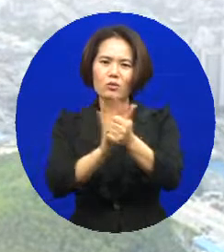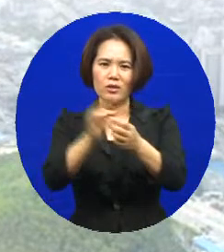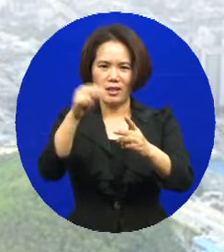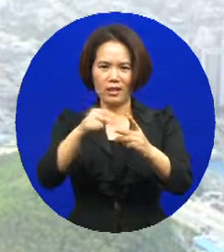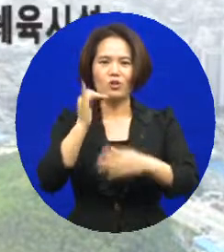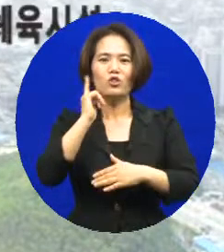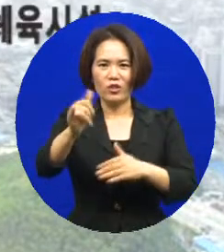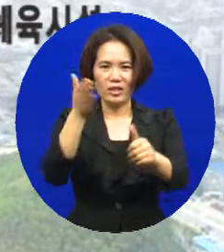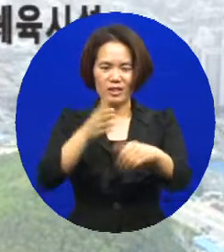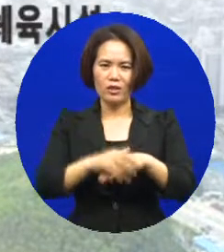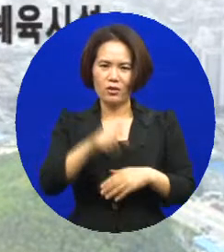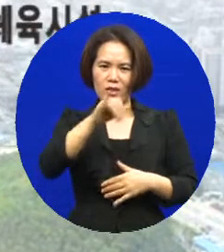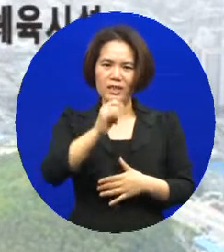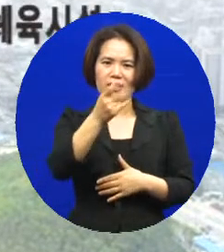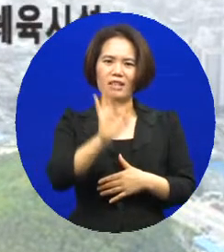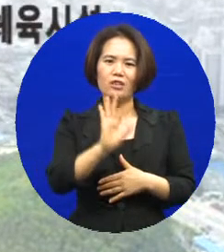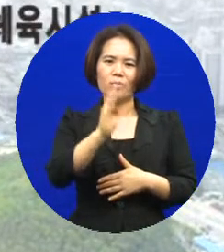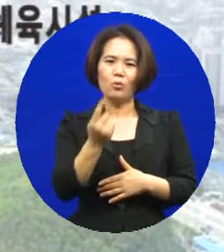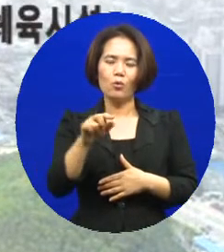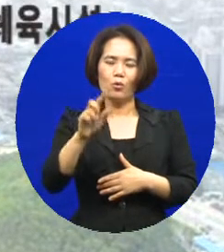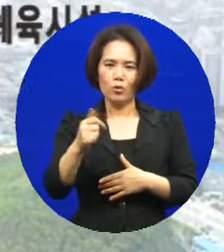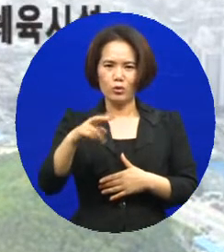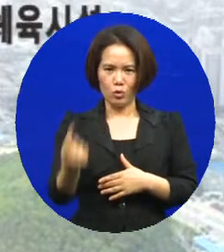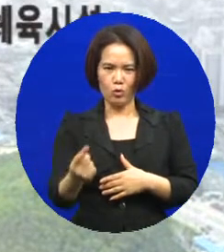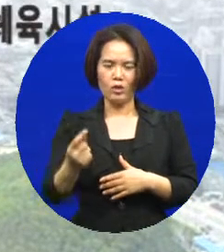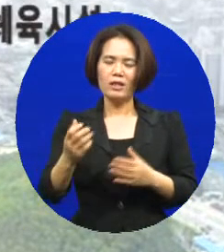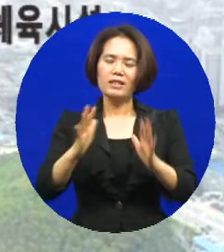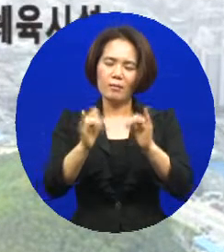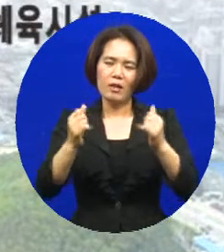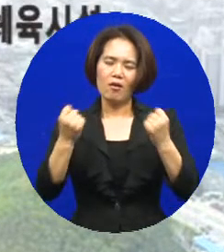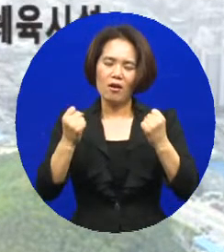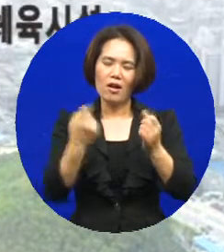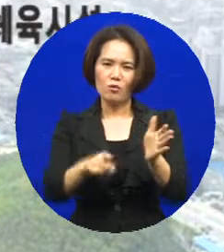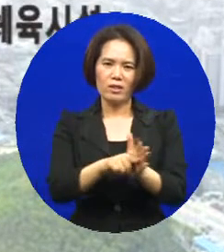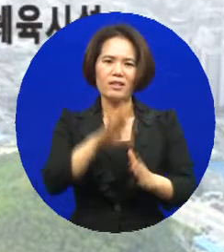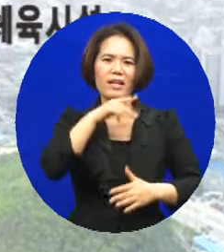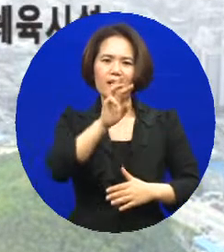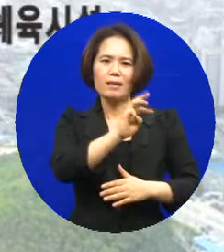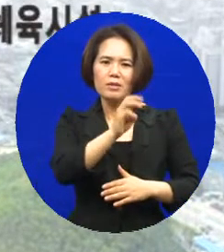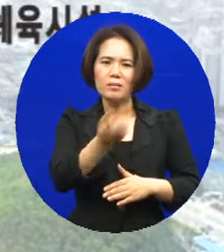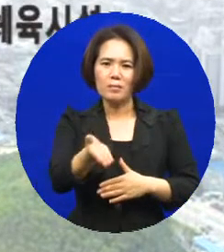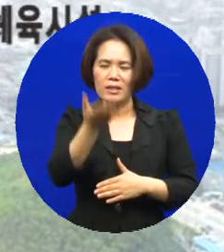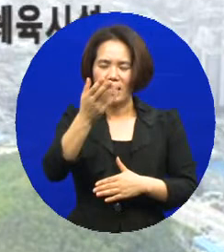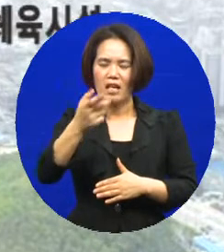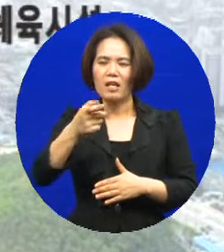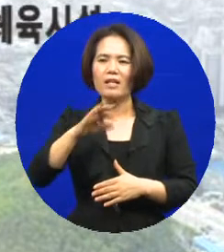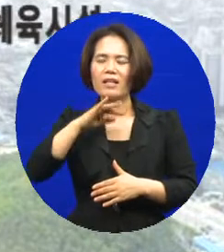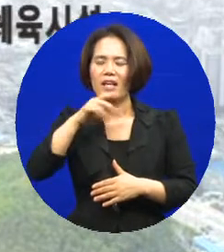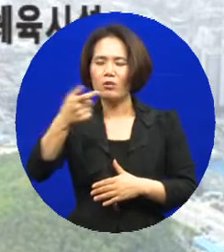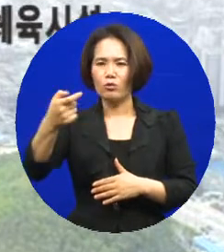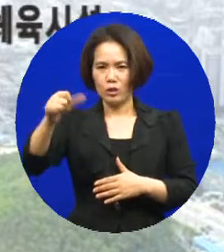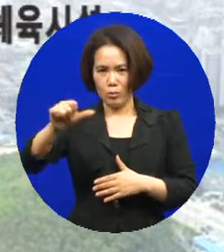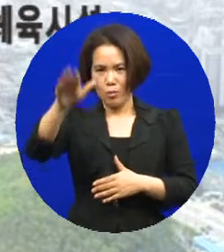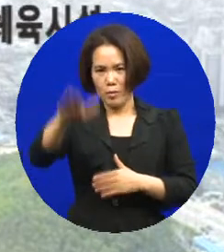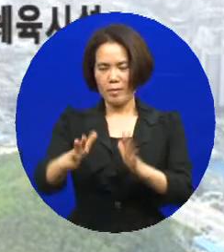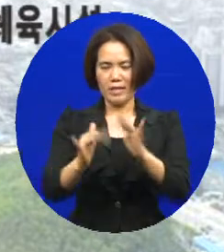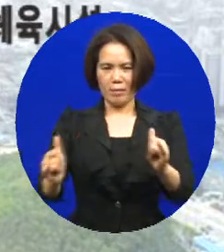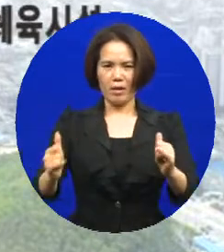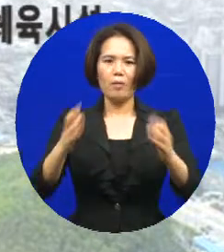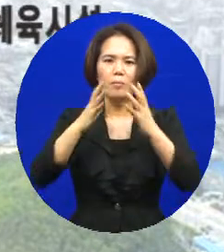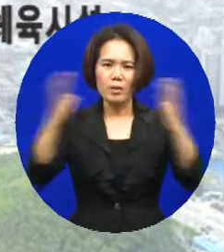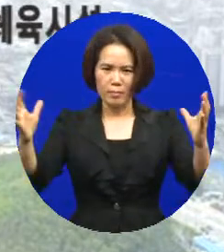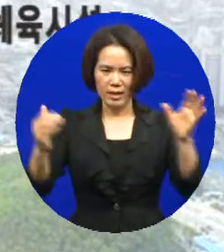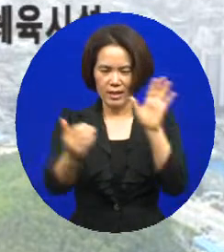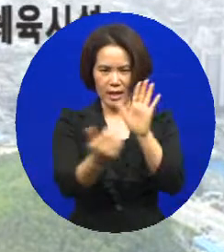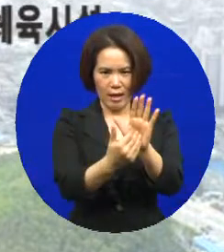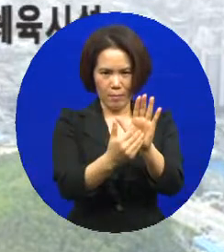연락하세요. 기흥구 보건소는 지역 주민들의 건강을 위해 30세 이상 65세 미만 주민을 대상으로 비만